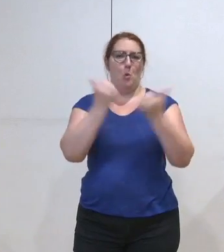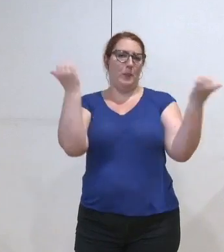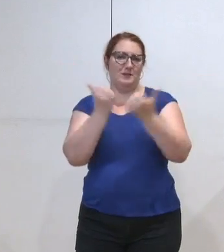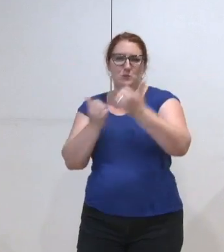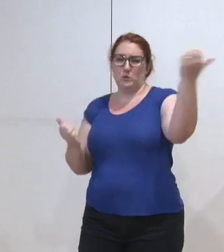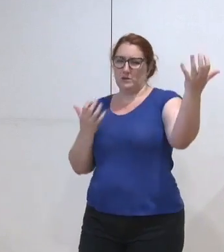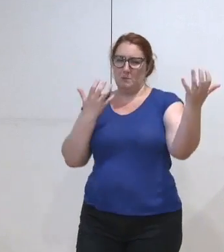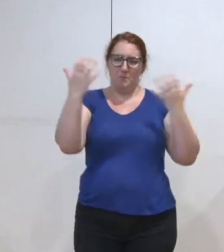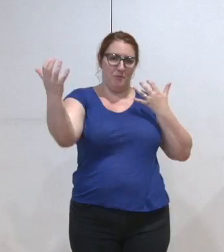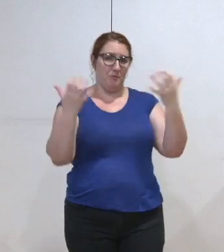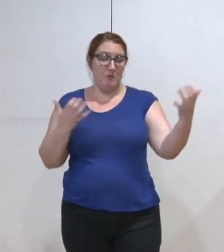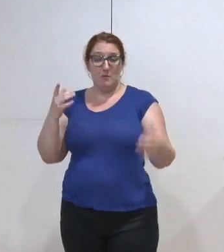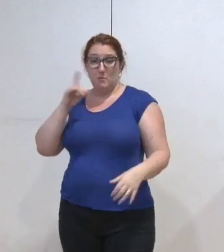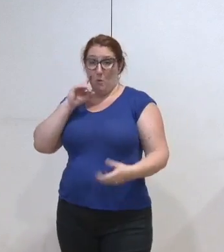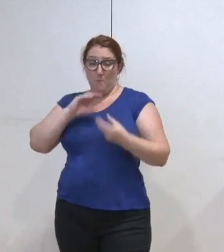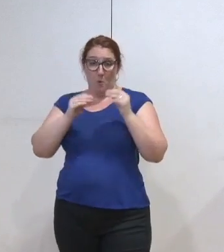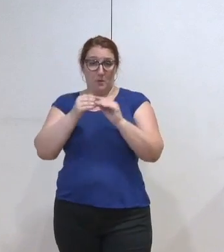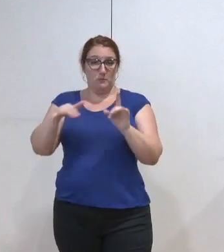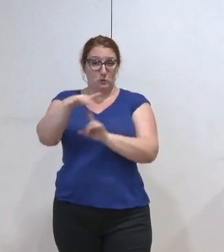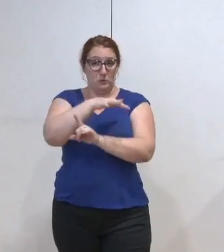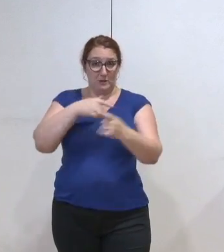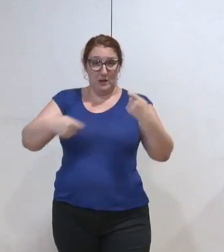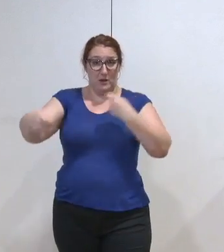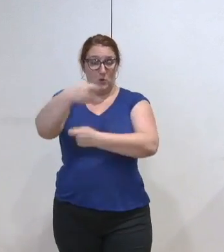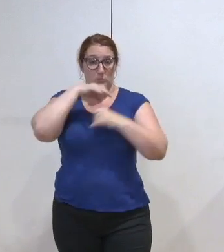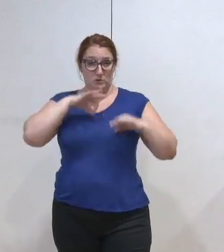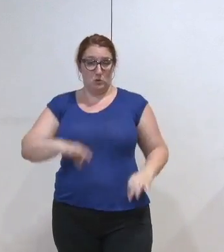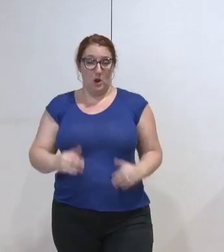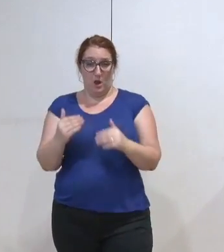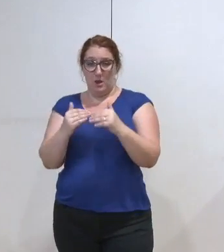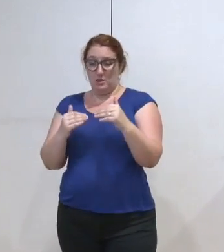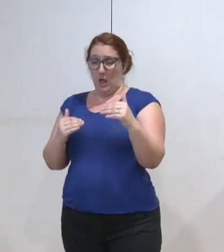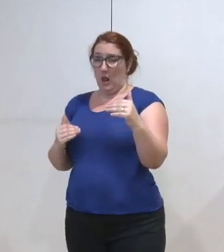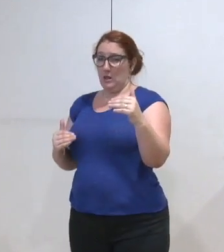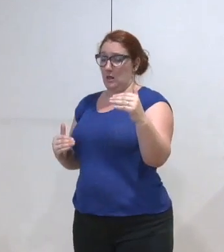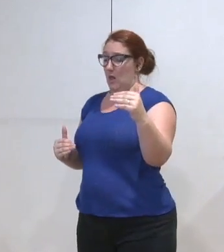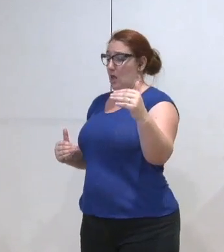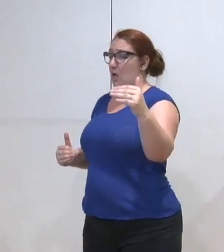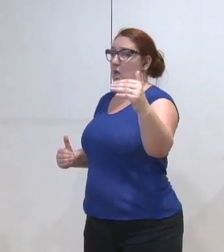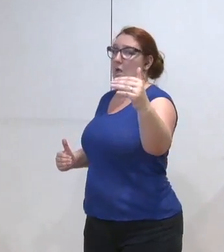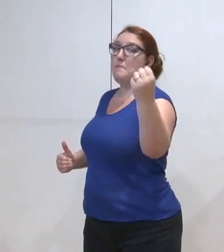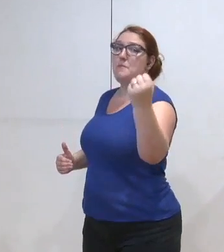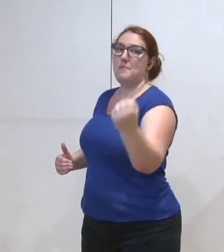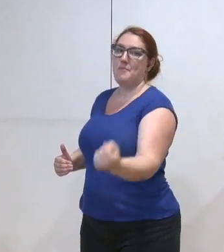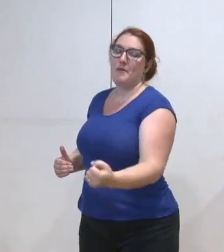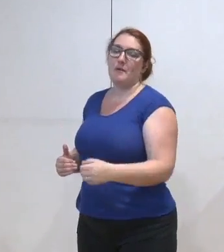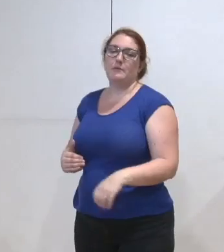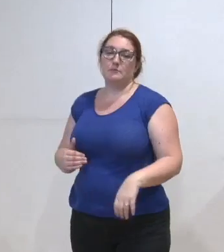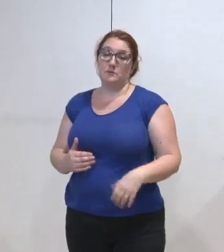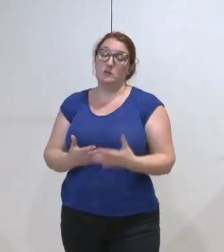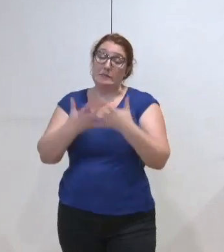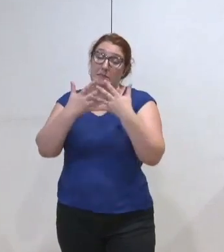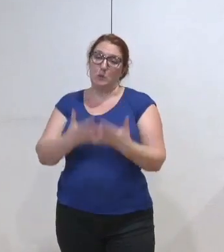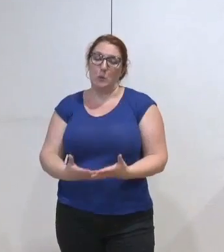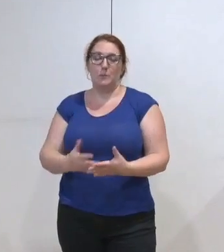des une hausse des inégalités sociale économique et scolaire et ça c'est quelque chose qui pèse bien sûr grenoble est une ville